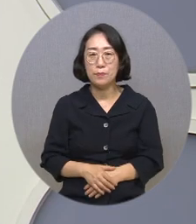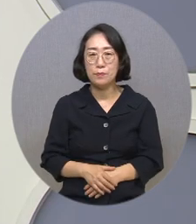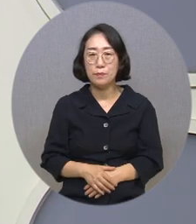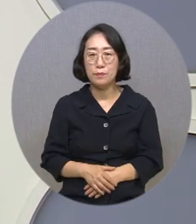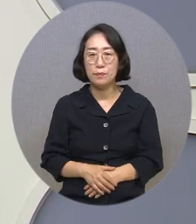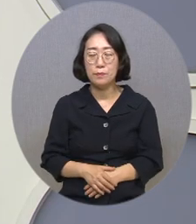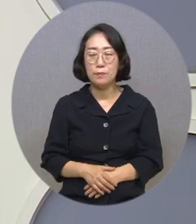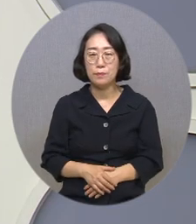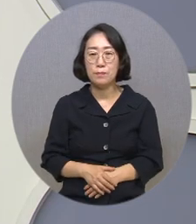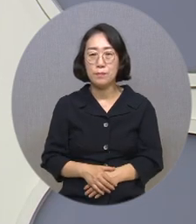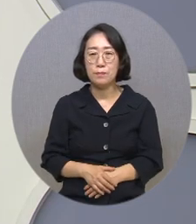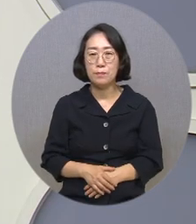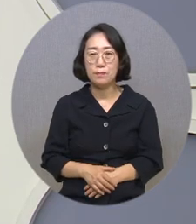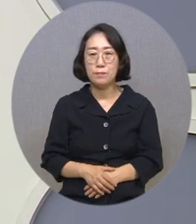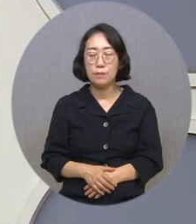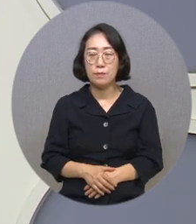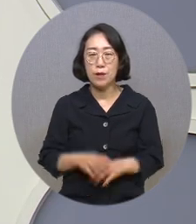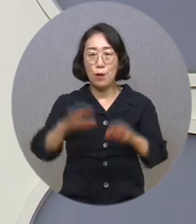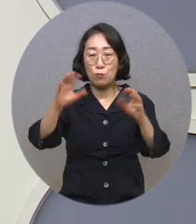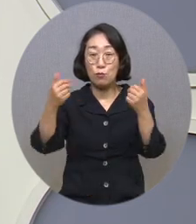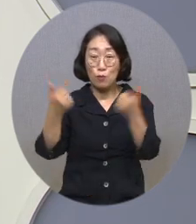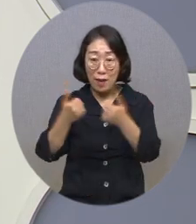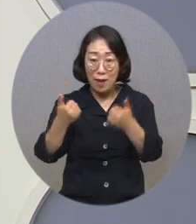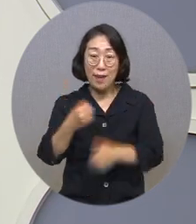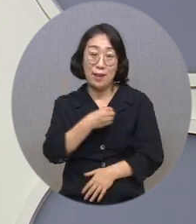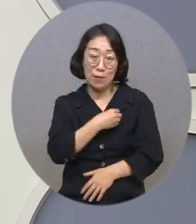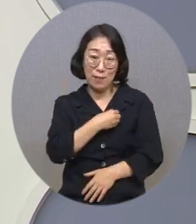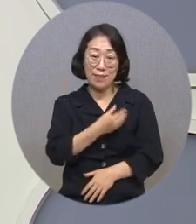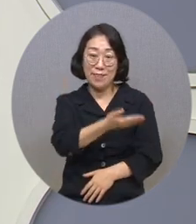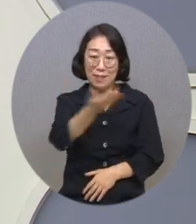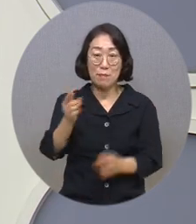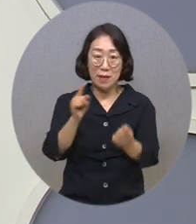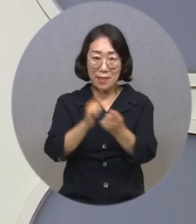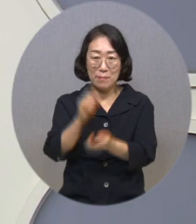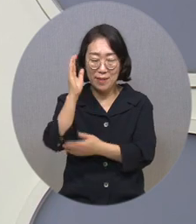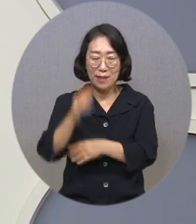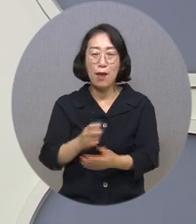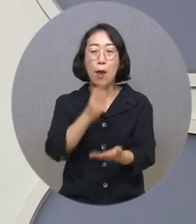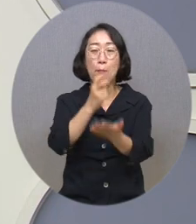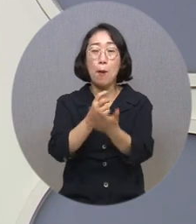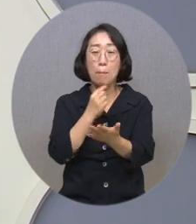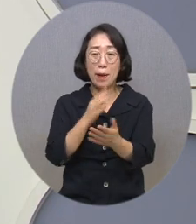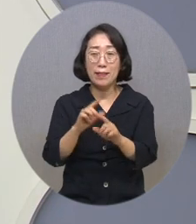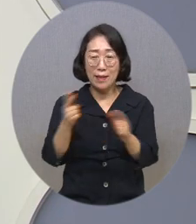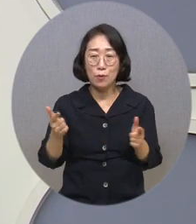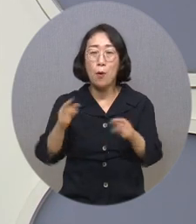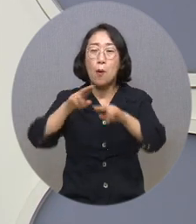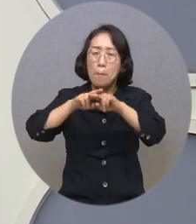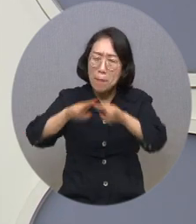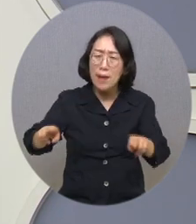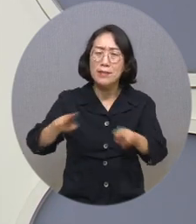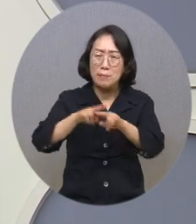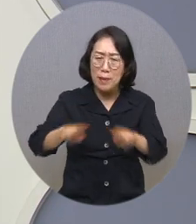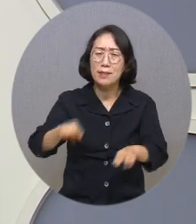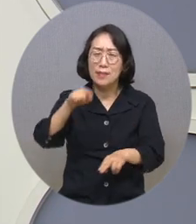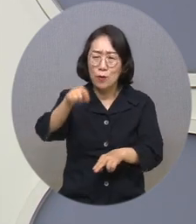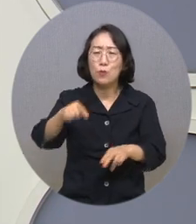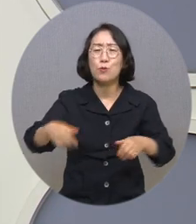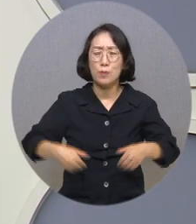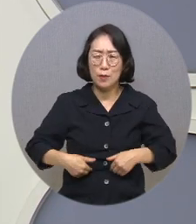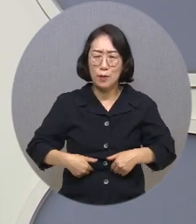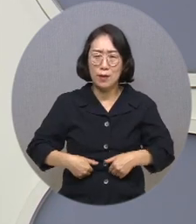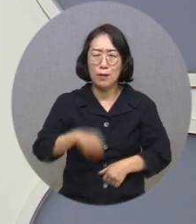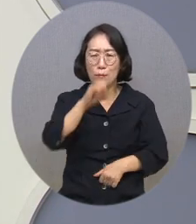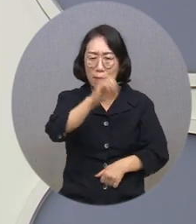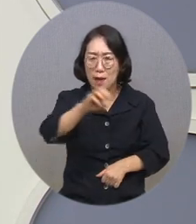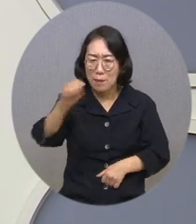근데 어찌됐든 저는 이제 국회의원분들한테도 조크로 얘기를 하는데 법만 만들지 말고 좀 폐지하는 좀 그것도 있었으면 좋겠다 그랬어요.